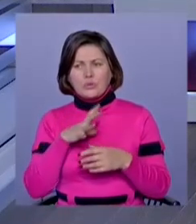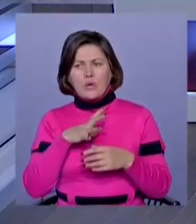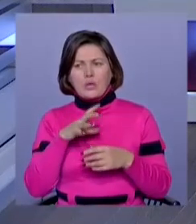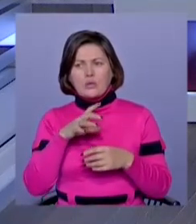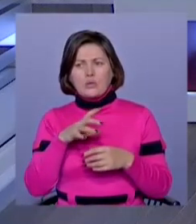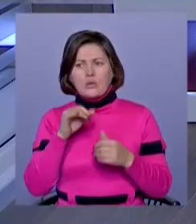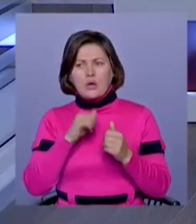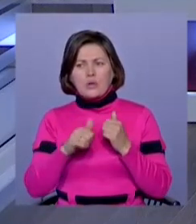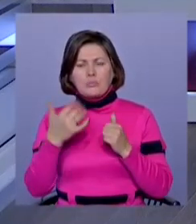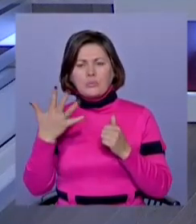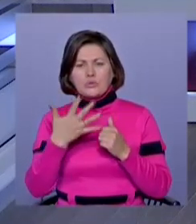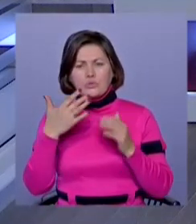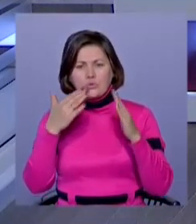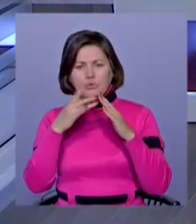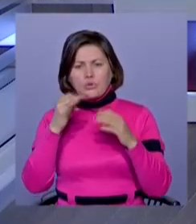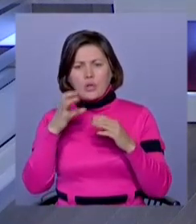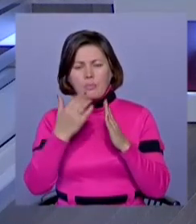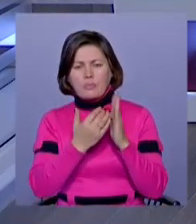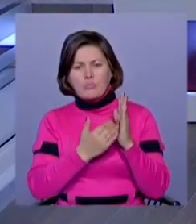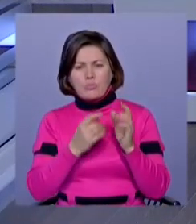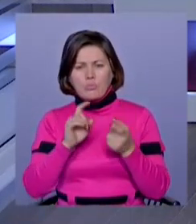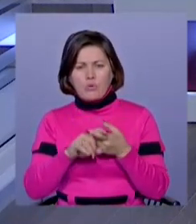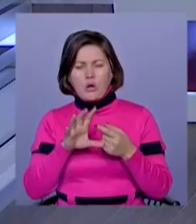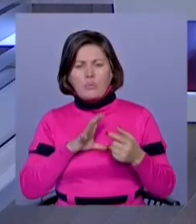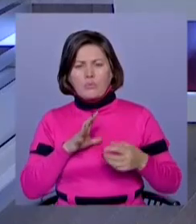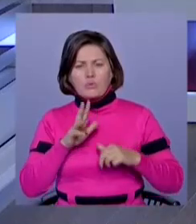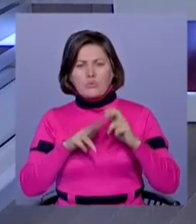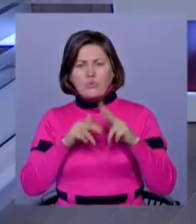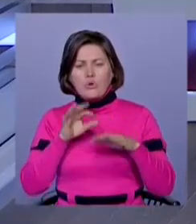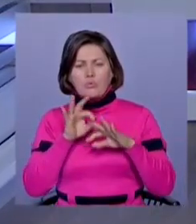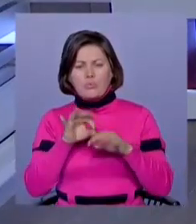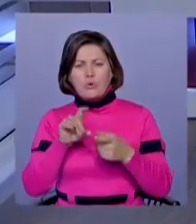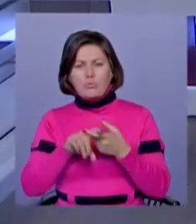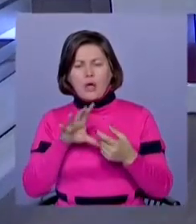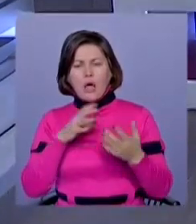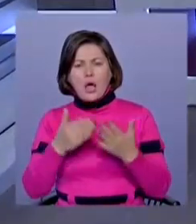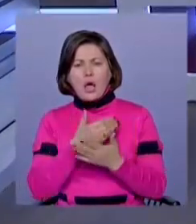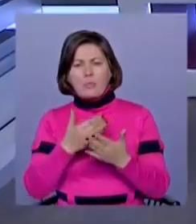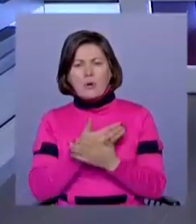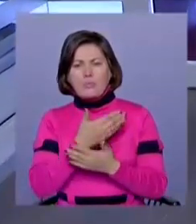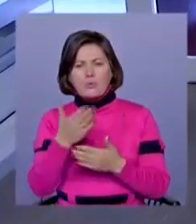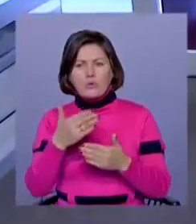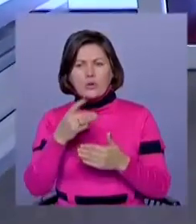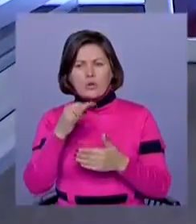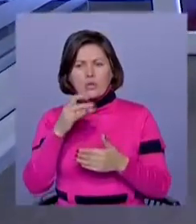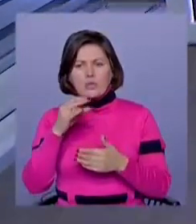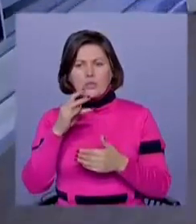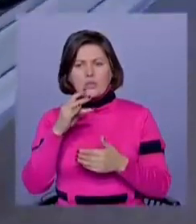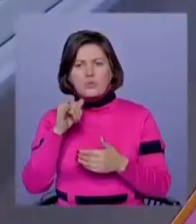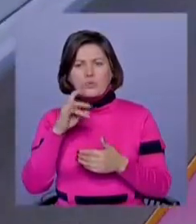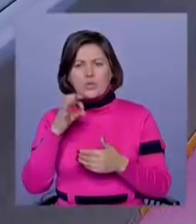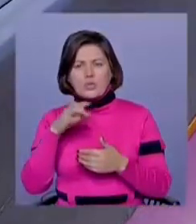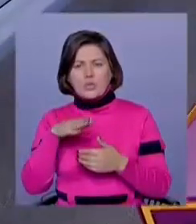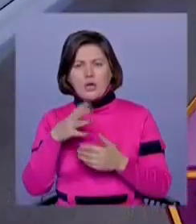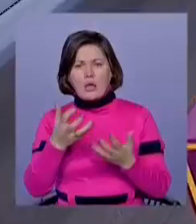сатып алып жатқан әр 5-ші үй нұрлы жер бағдарламасы бойынша тұрғызылған екен. Ақпараттар ranking.kz